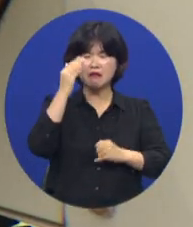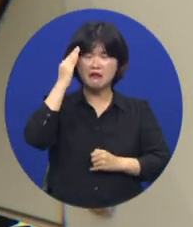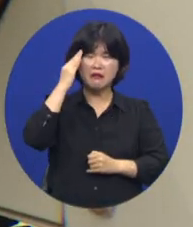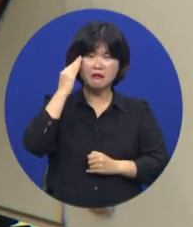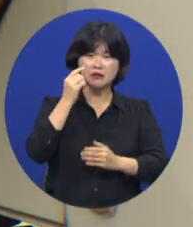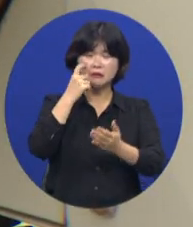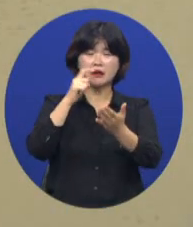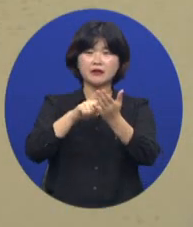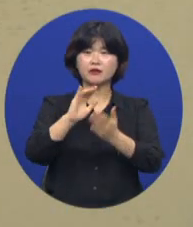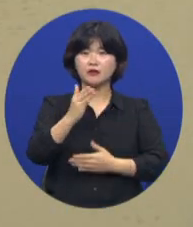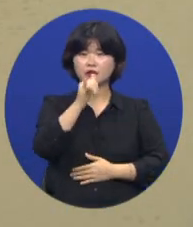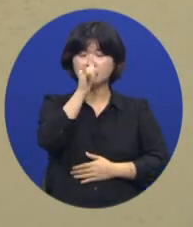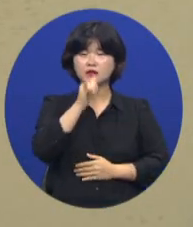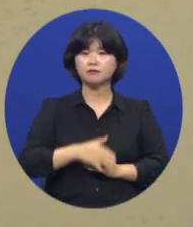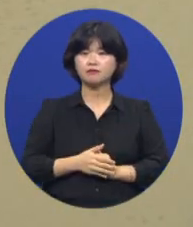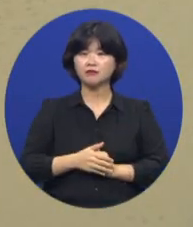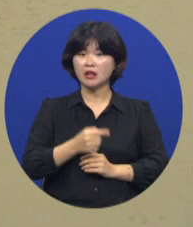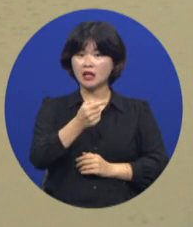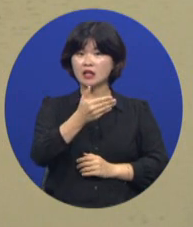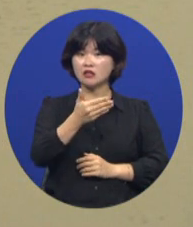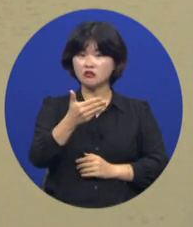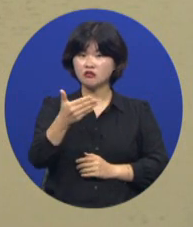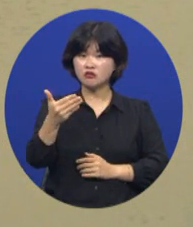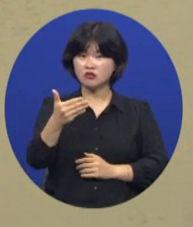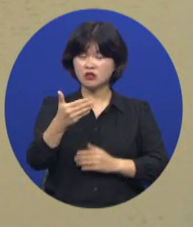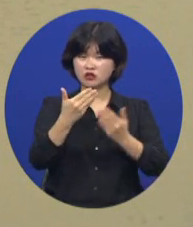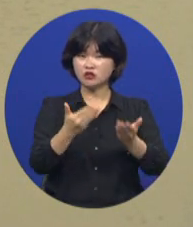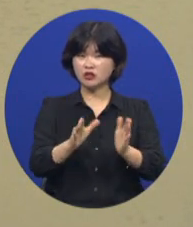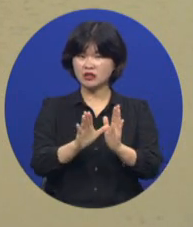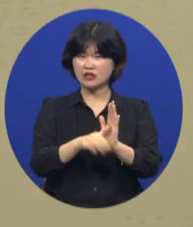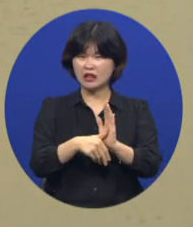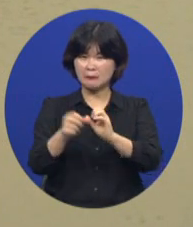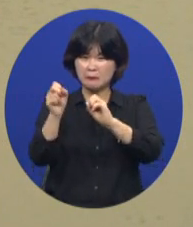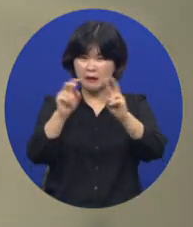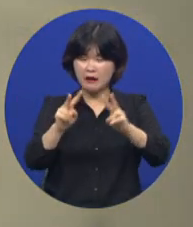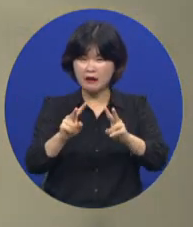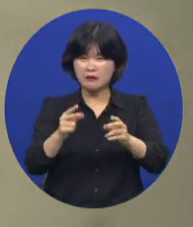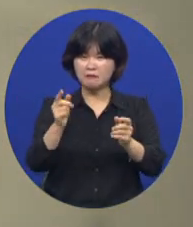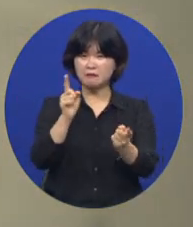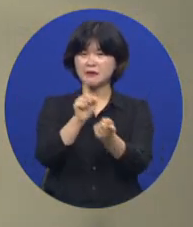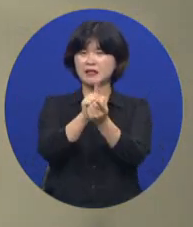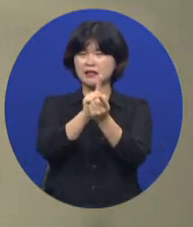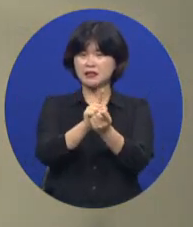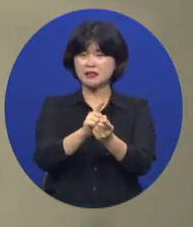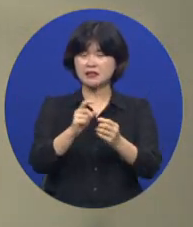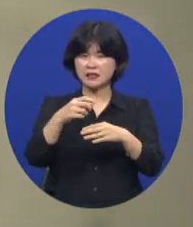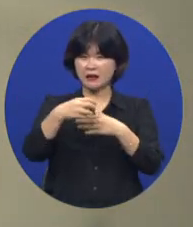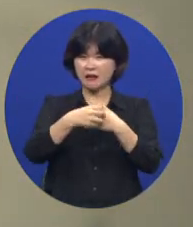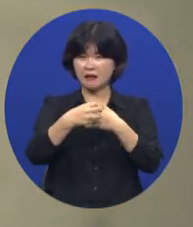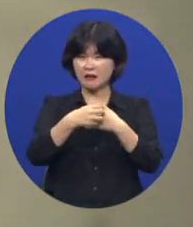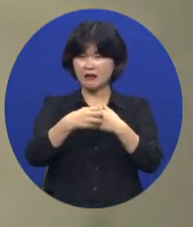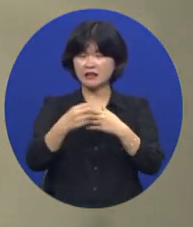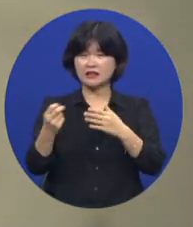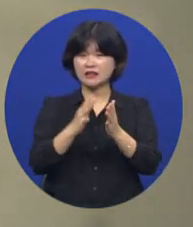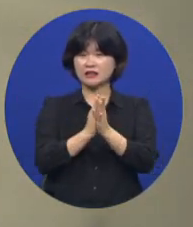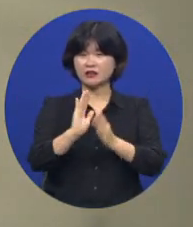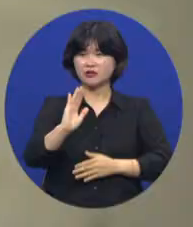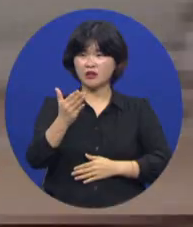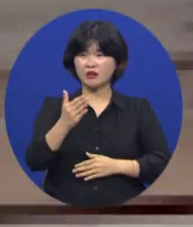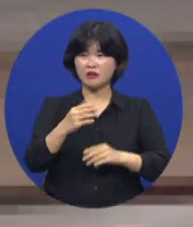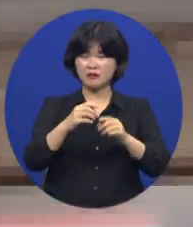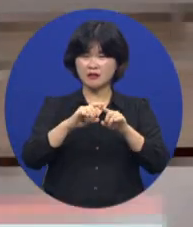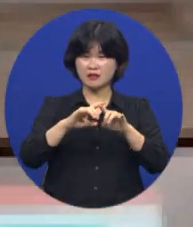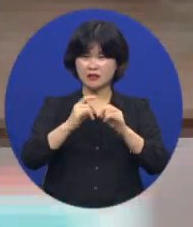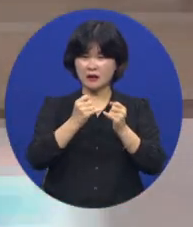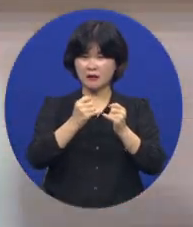그을린 채 발견됐습니다. 소방 당국은 연휴 기간 동안 낙뢰 등을 맞아 손상된 실외기가 다시 가동되면서